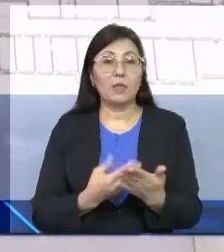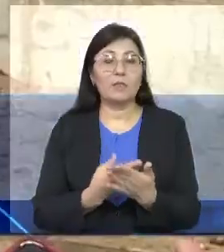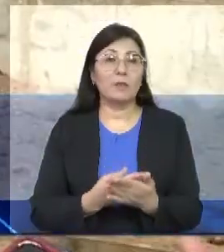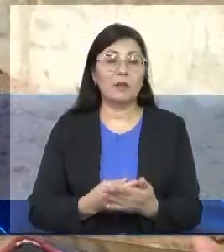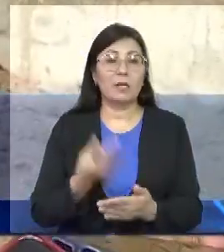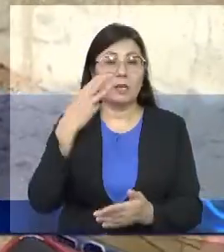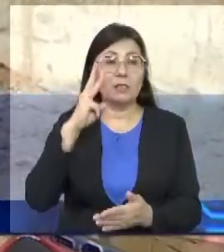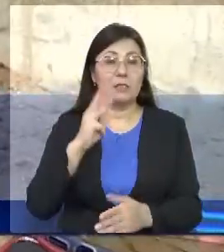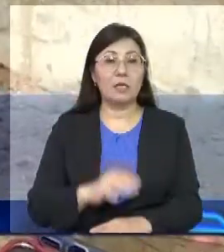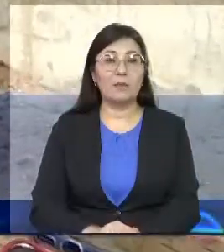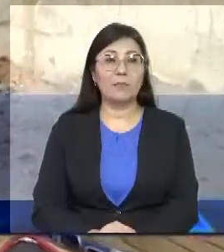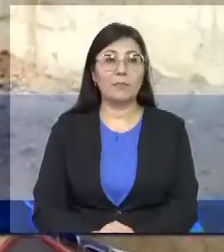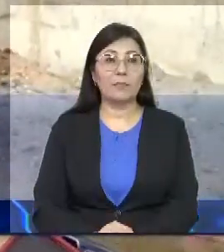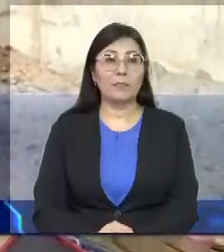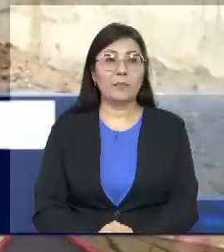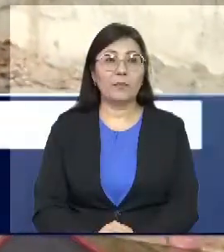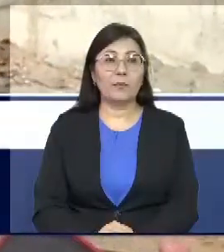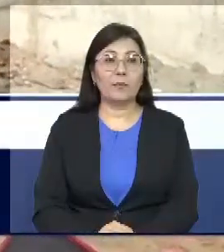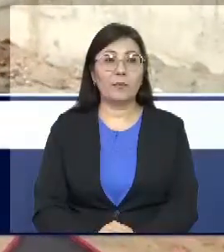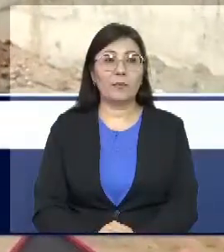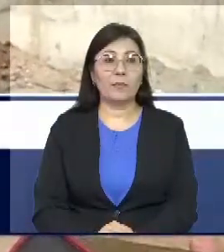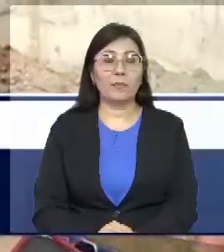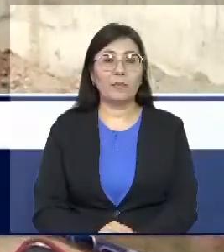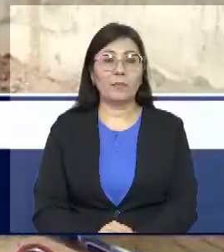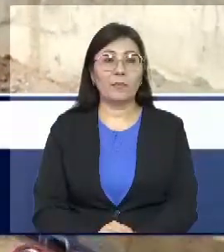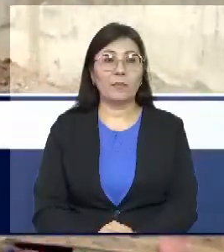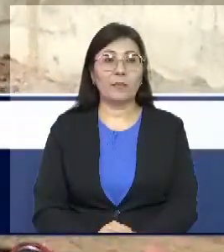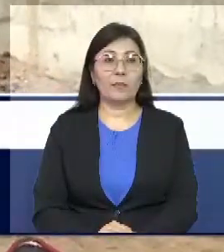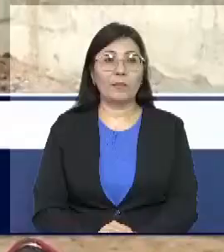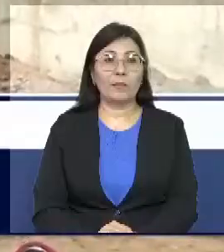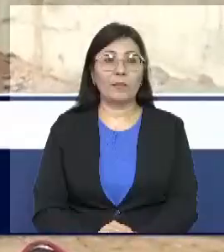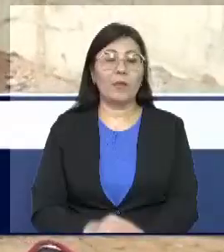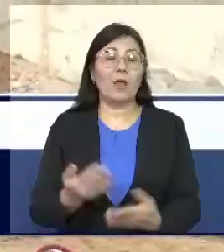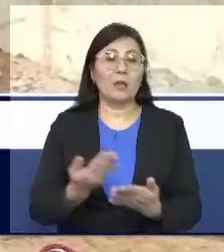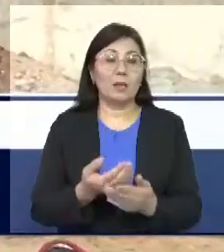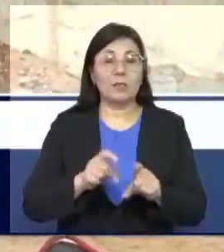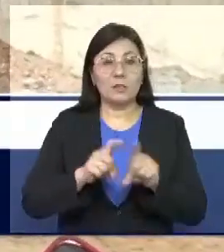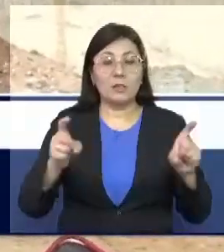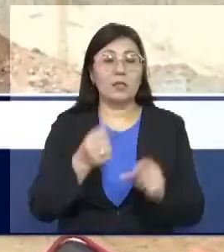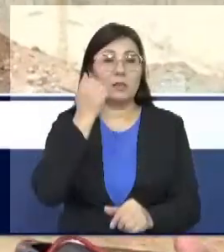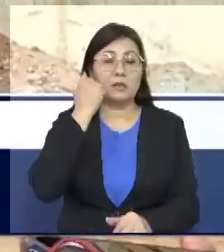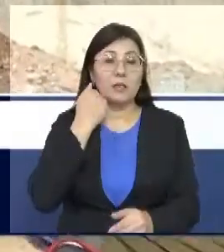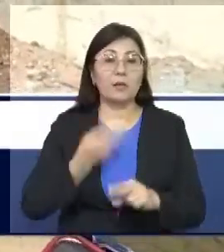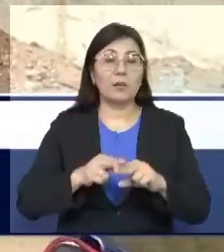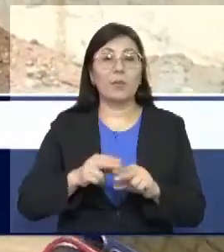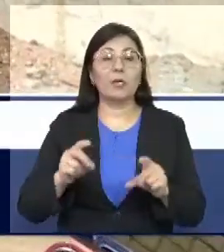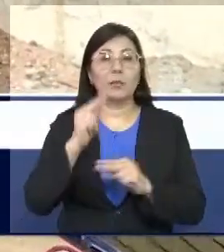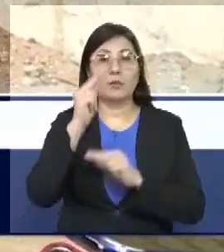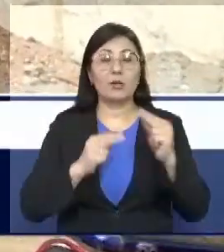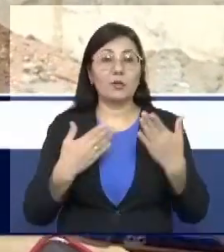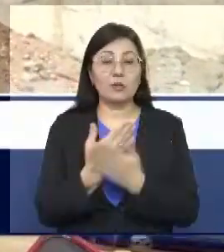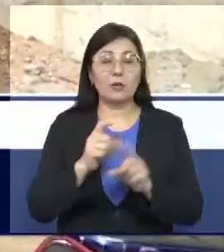дизайн. Старое здание признано аварийным, поэтому устроится это новое здание. Дети у